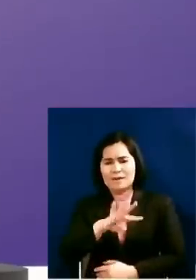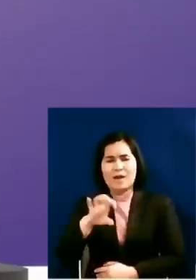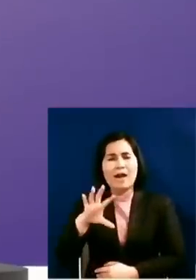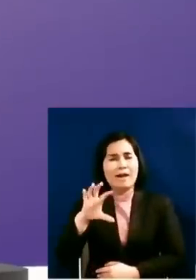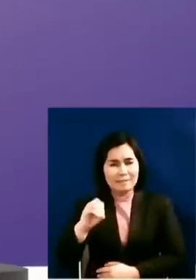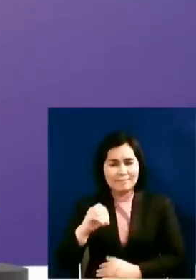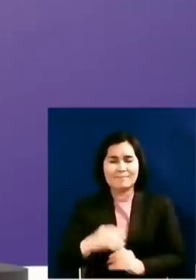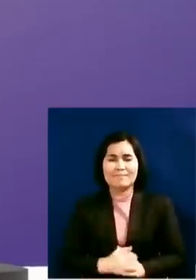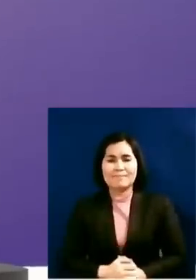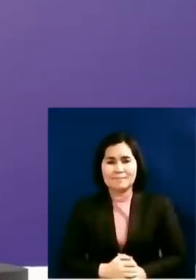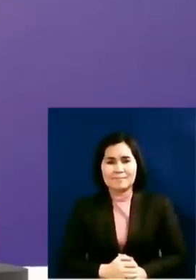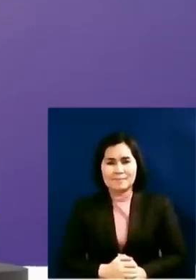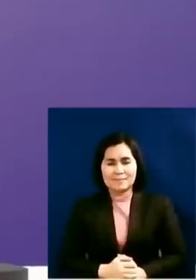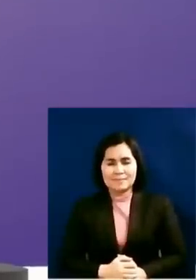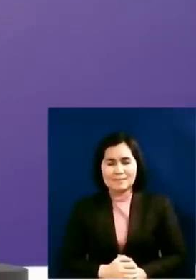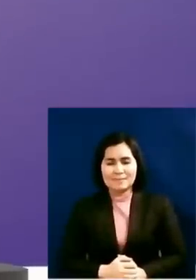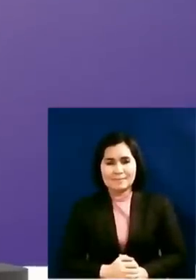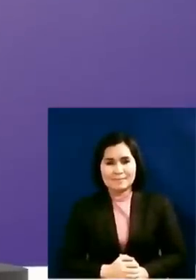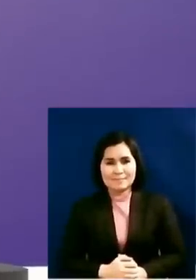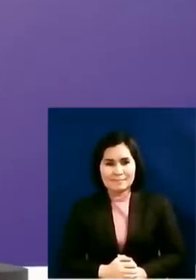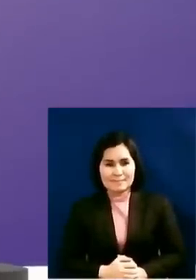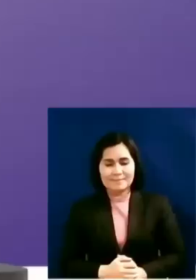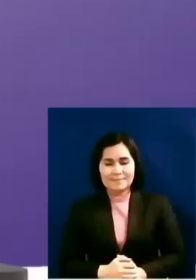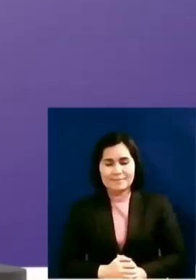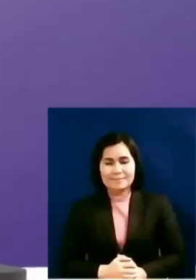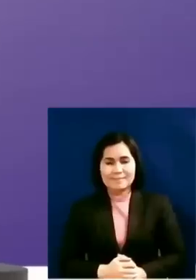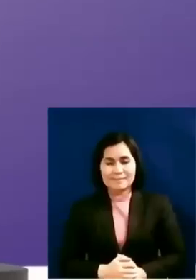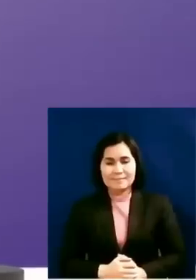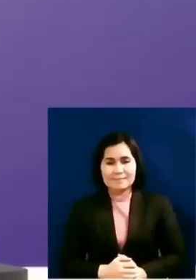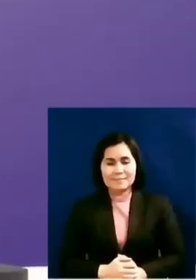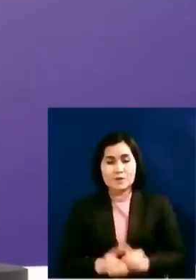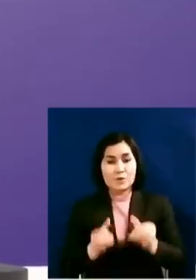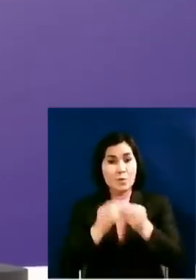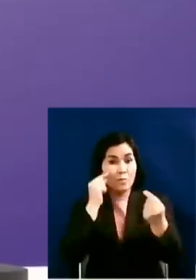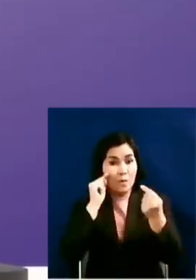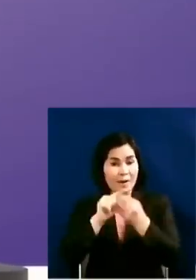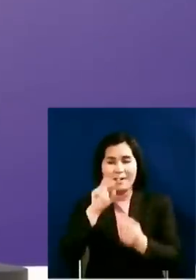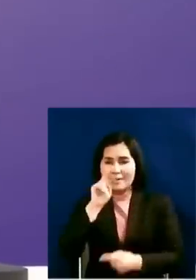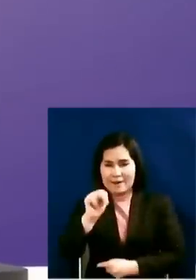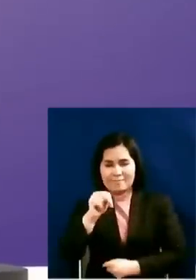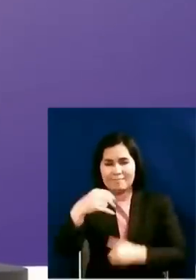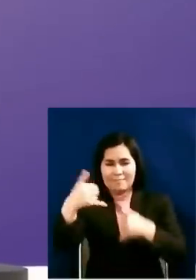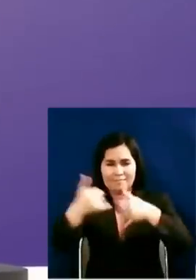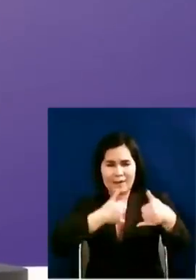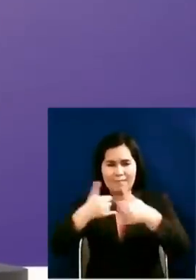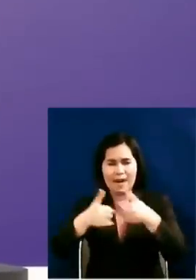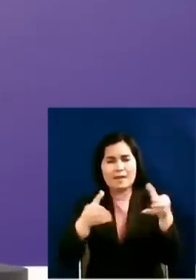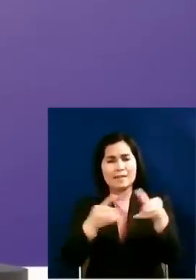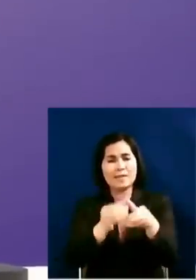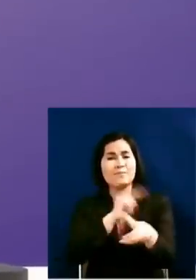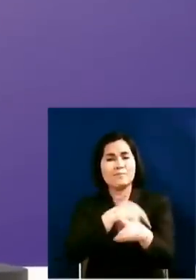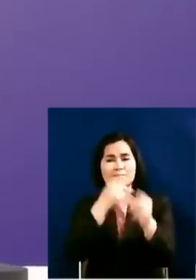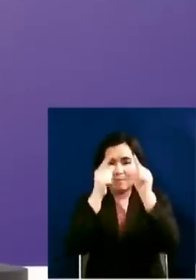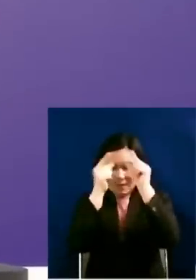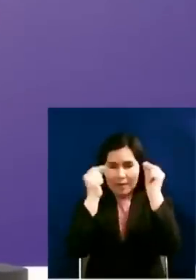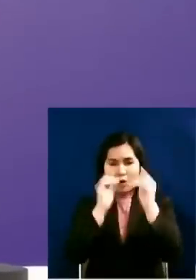คนนะครับก็จะมีกลุ่มเป้าหมายที่เขานัดมาฉีด เป็นเจ้าหน้าที่สาธารณสุข